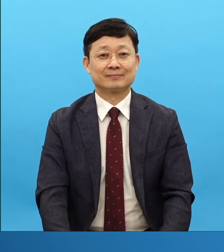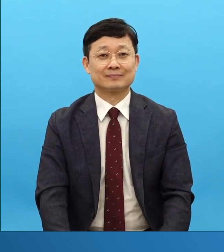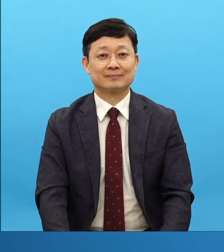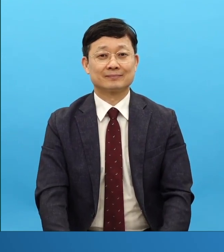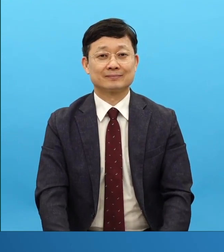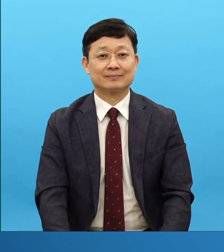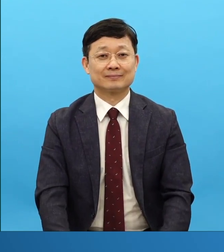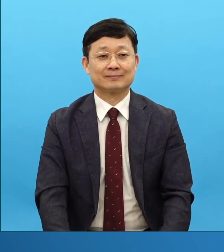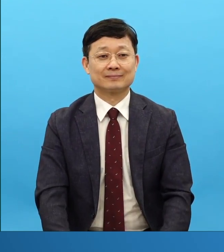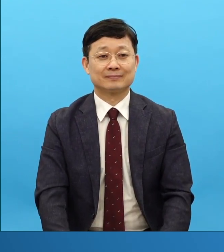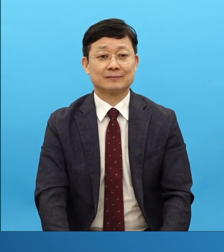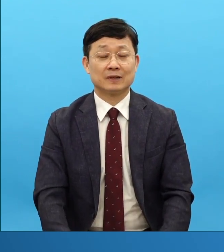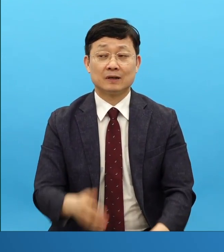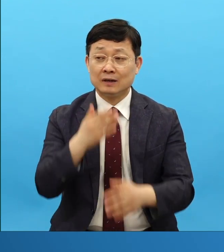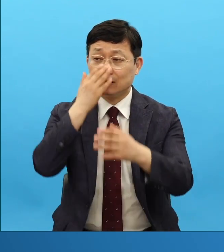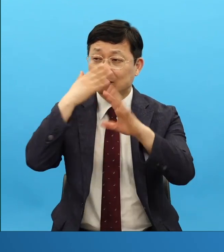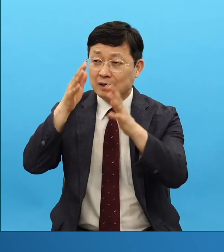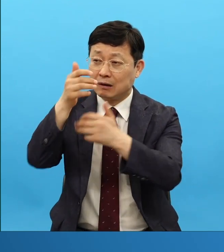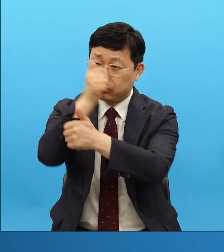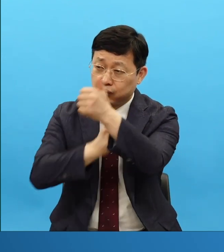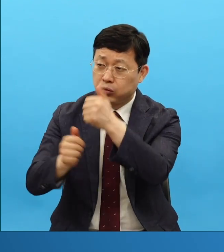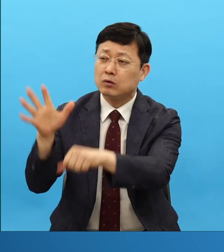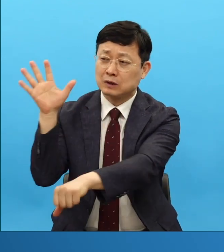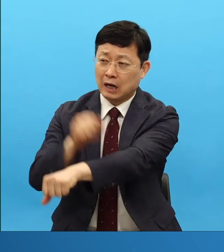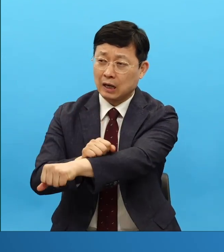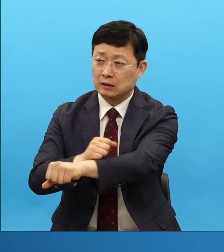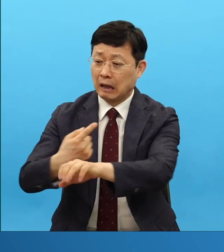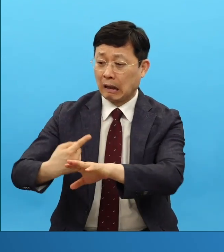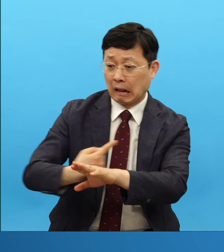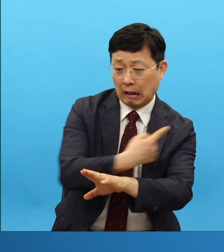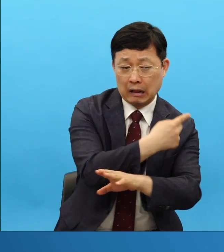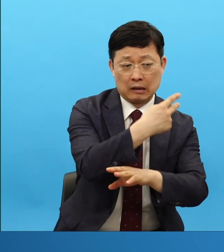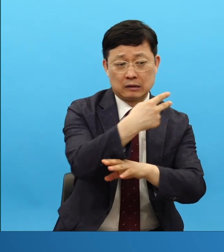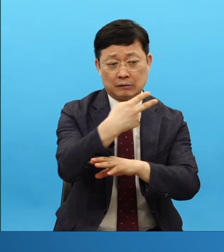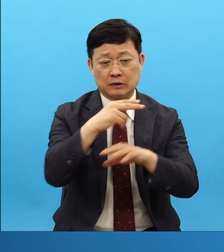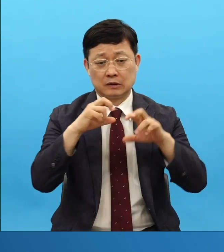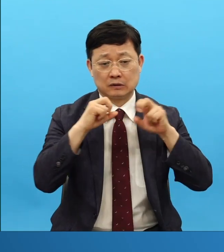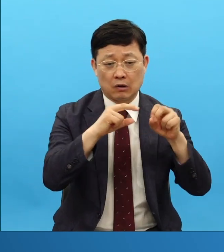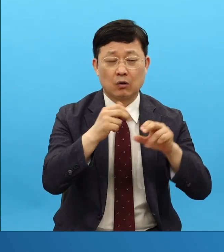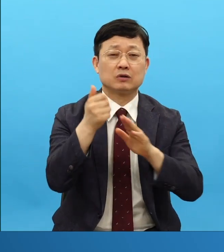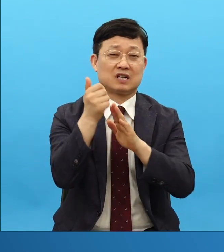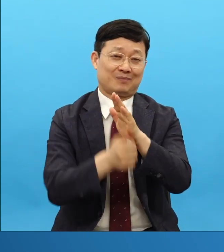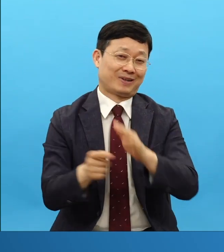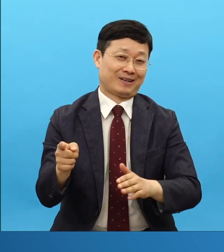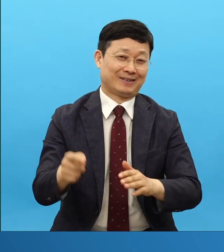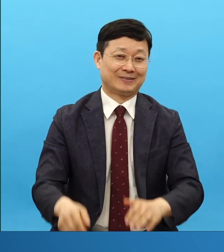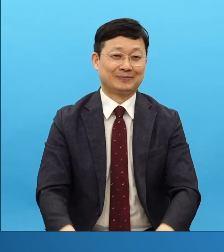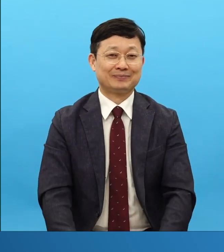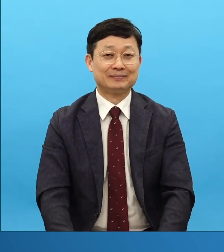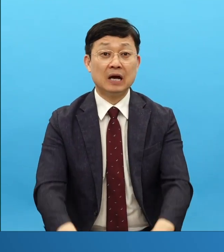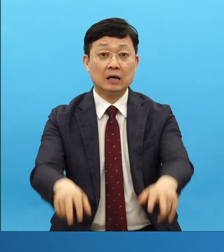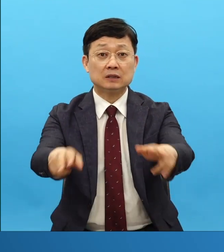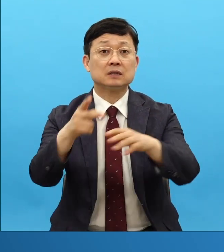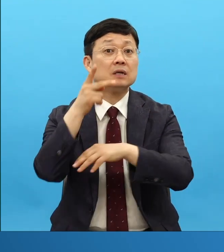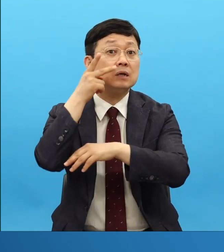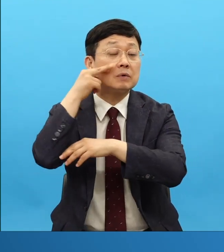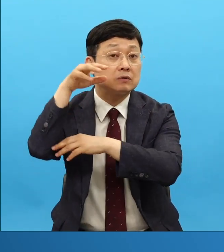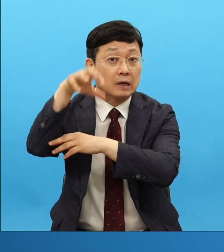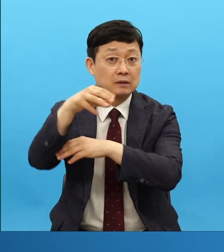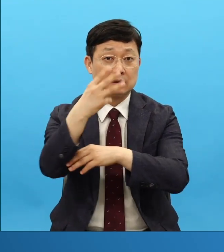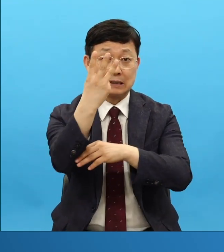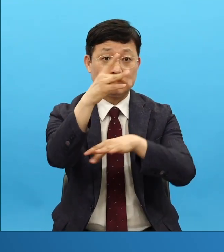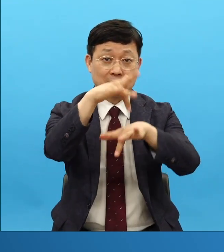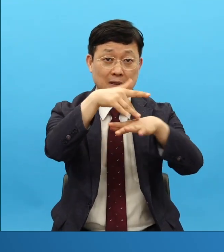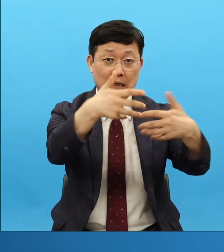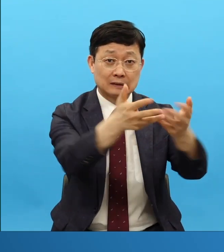후손들에게는 굉장히 잘했어요. To their offspring, they did extremely well. 자, 그래서 지금 미국에서는